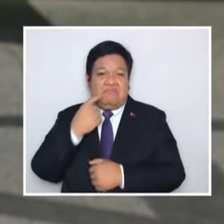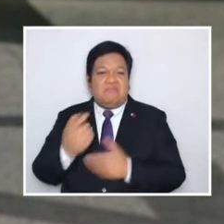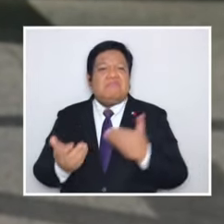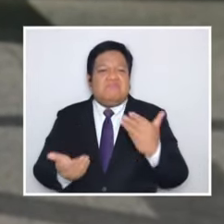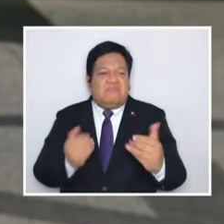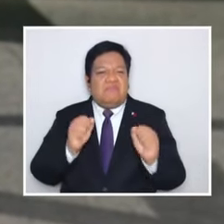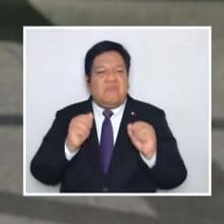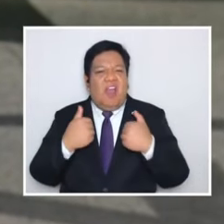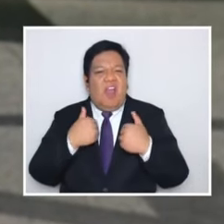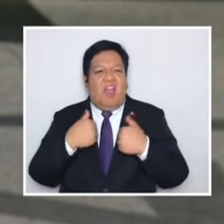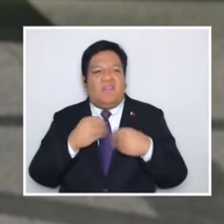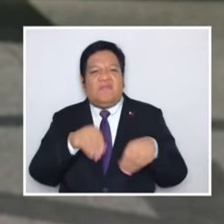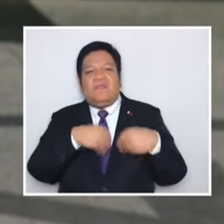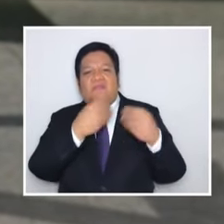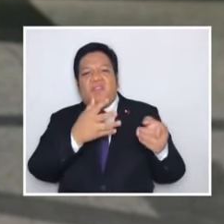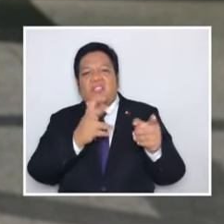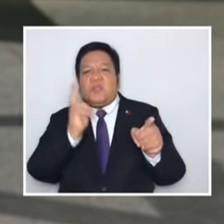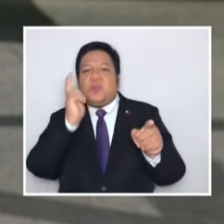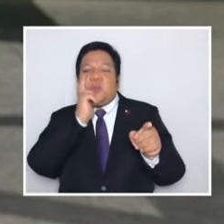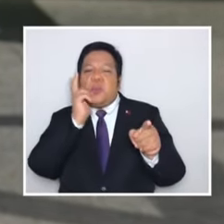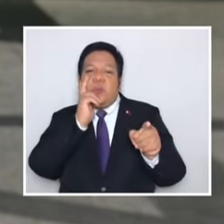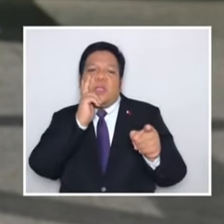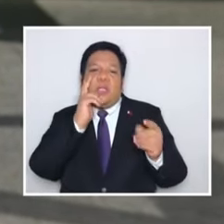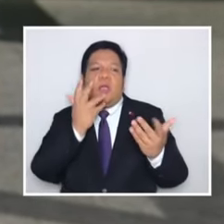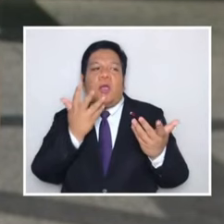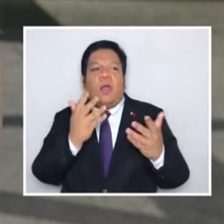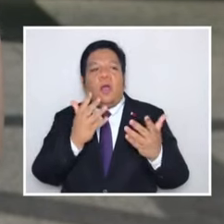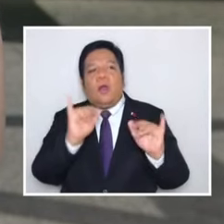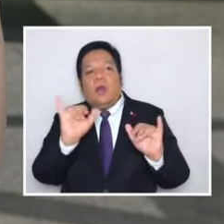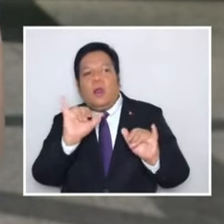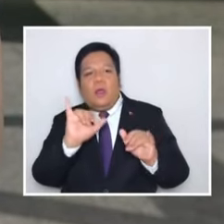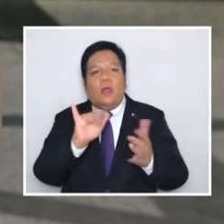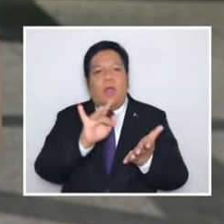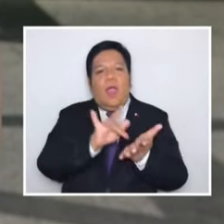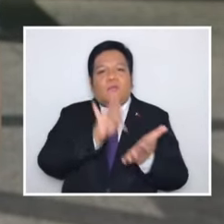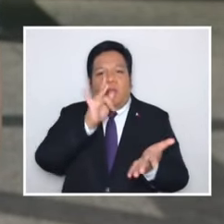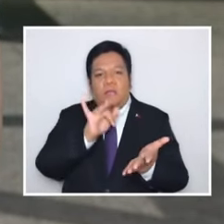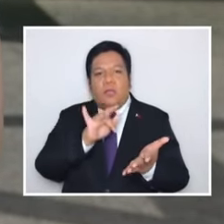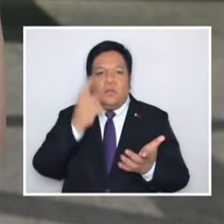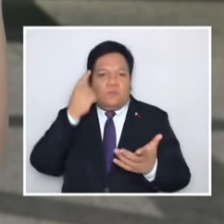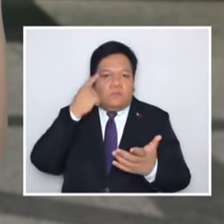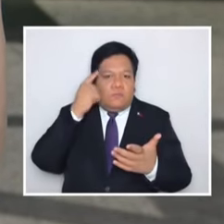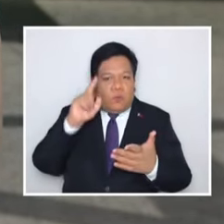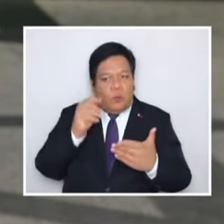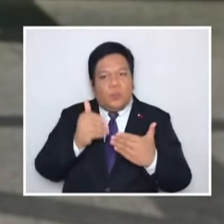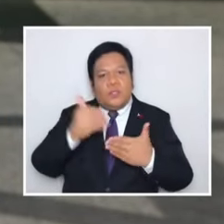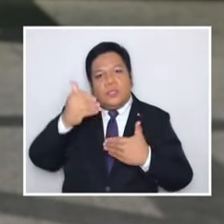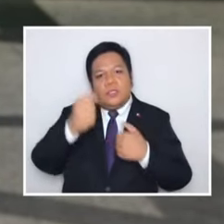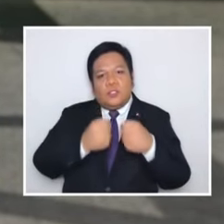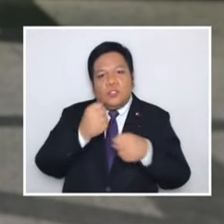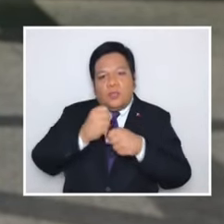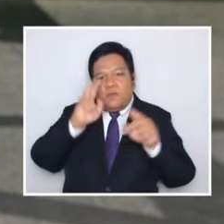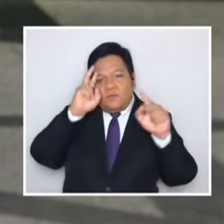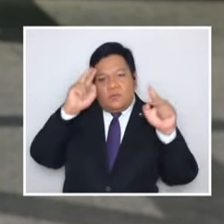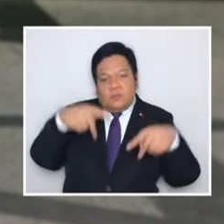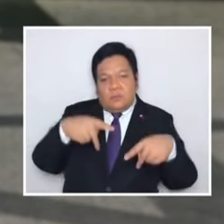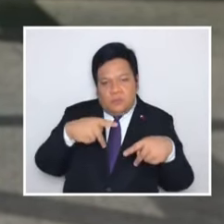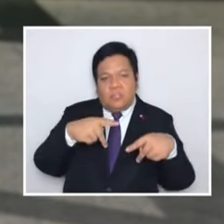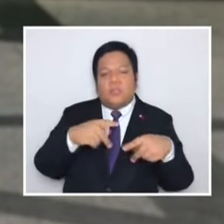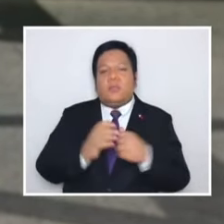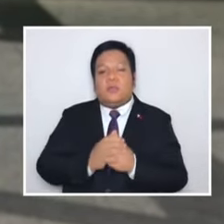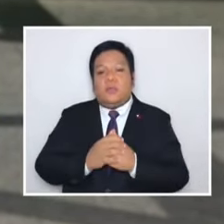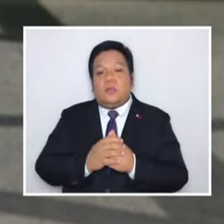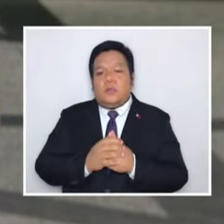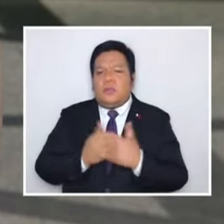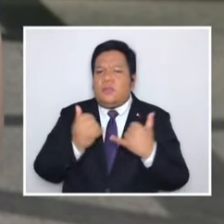si Pangulong Duterte sa posibleng pagtakbo nito bilang vice-presidente sa 2022. Pinuno naman ng mga mambabatas